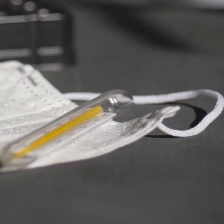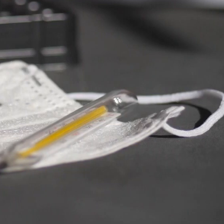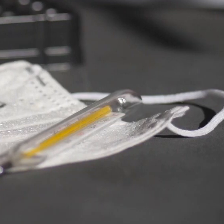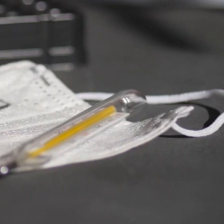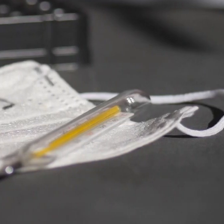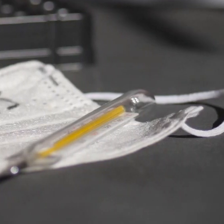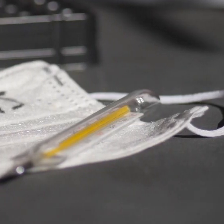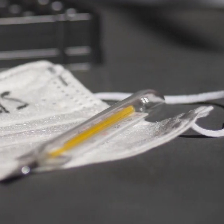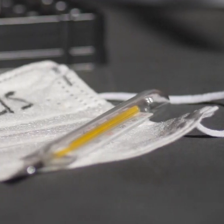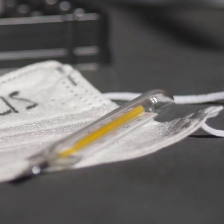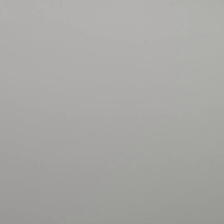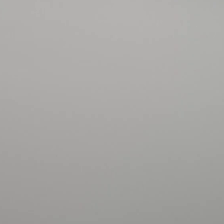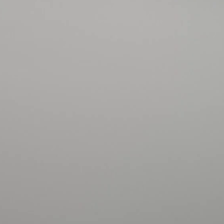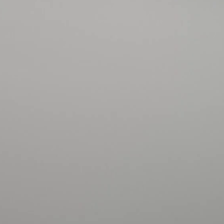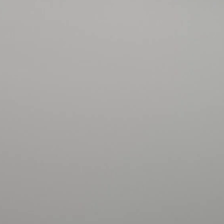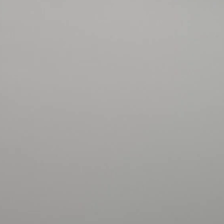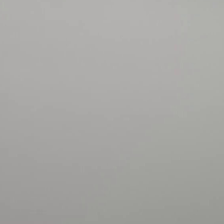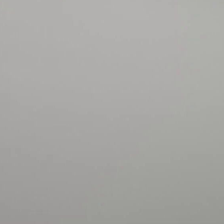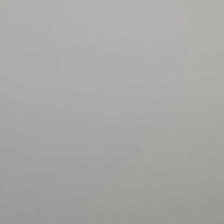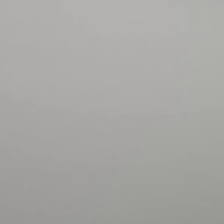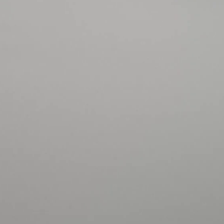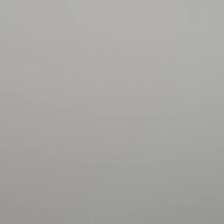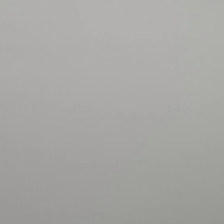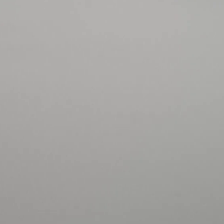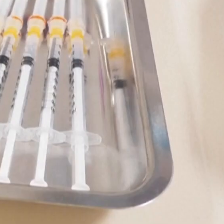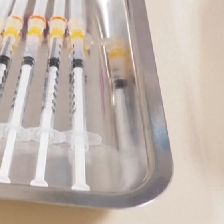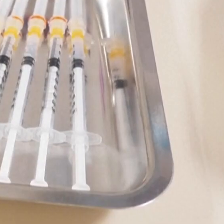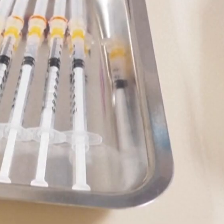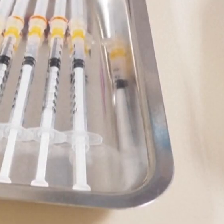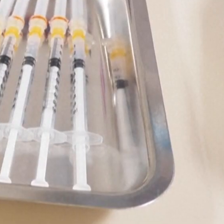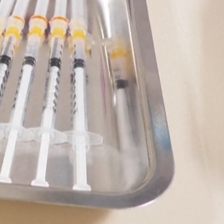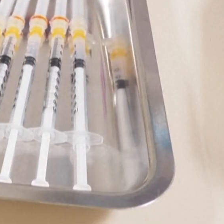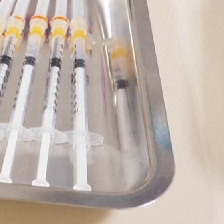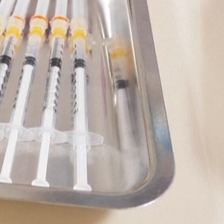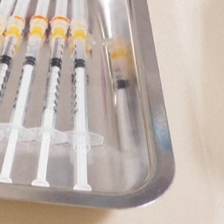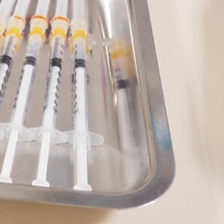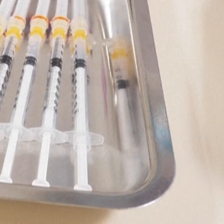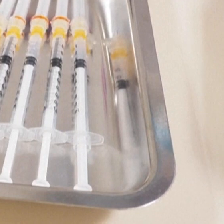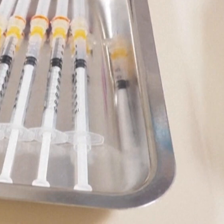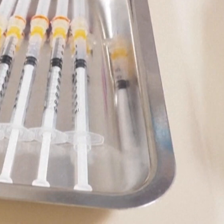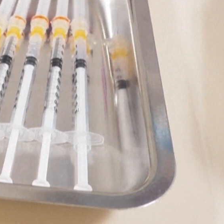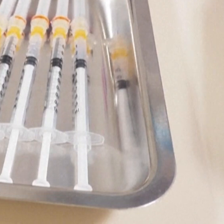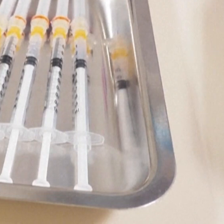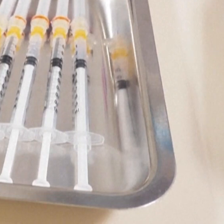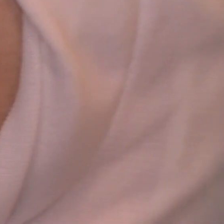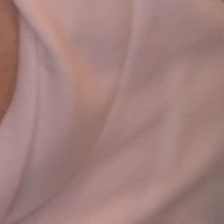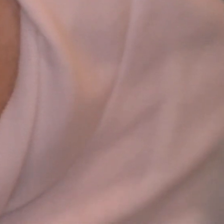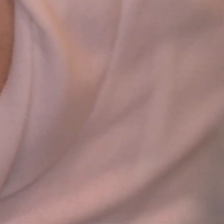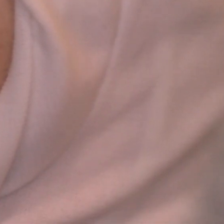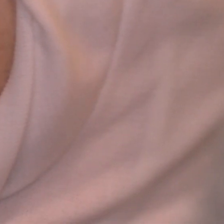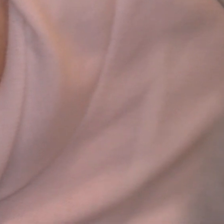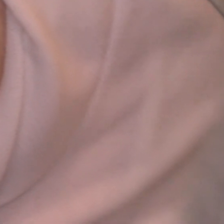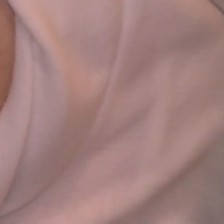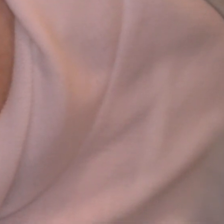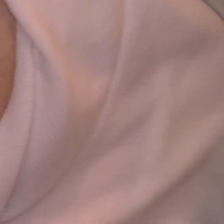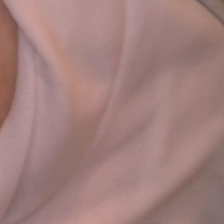za ustavljanje epidemije. Do sedaj je bilo s prvim odmerkom cepljenih že skoraj 40% odrasle populacije, z dvema pa